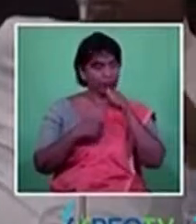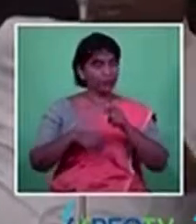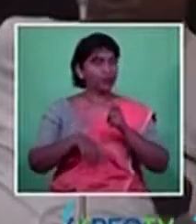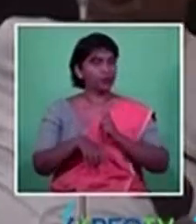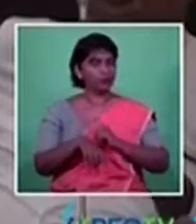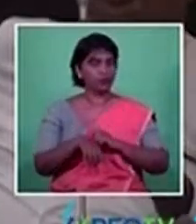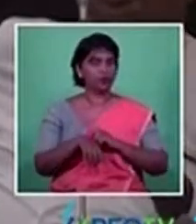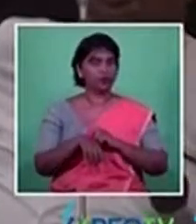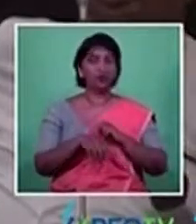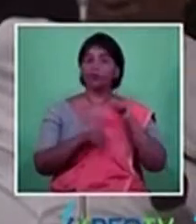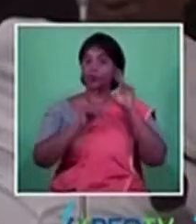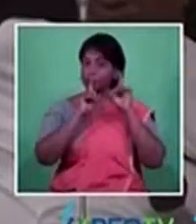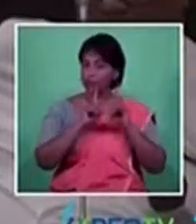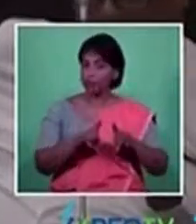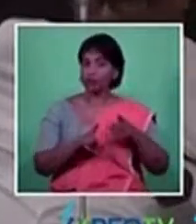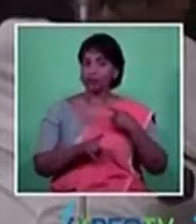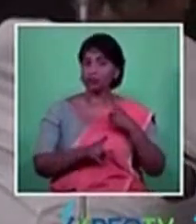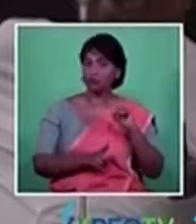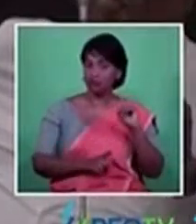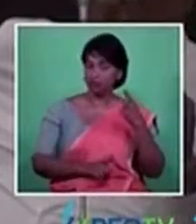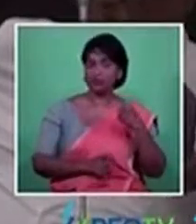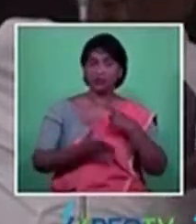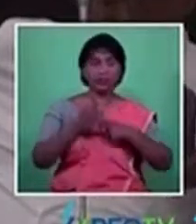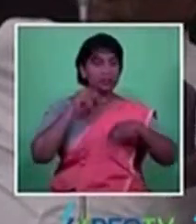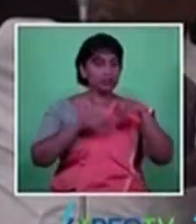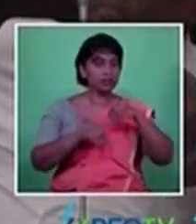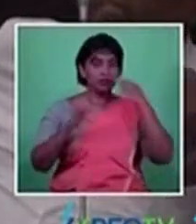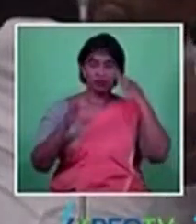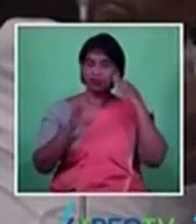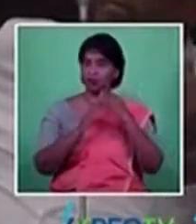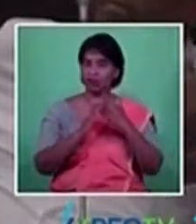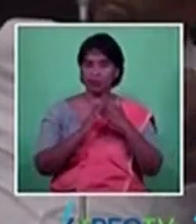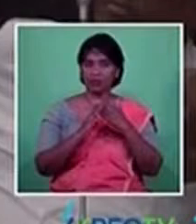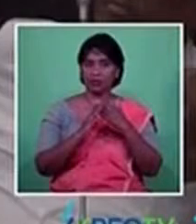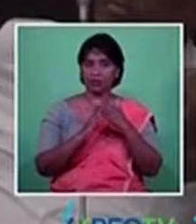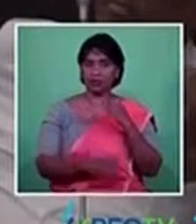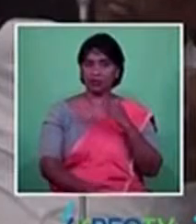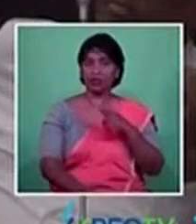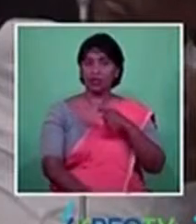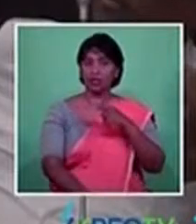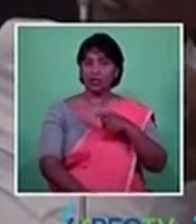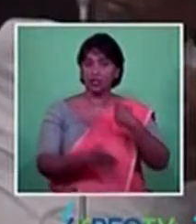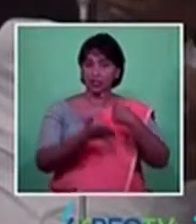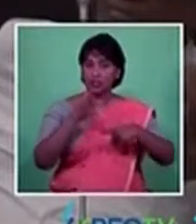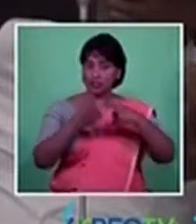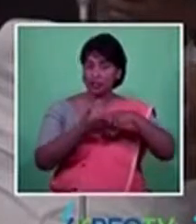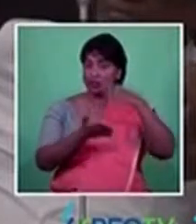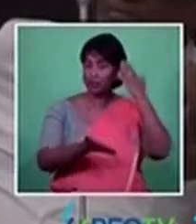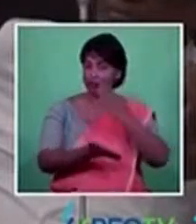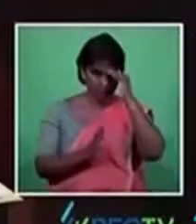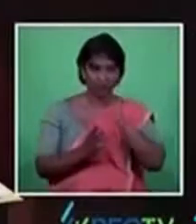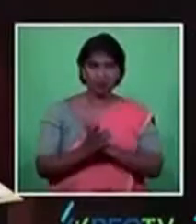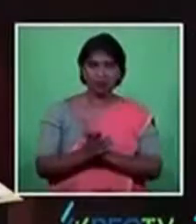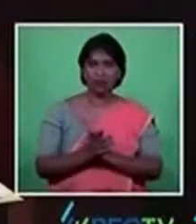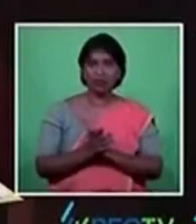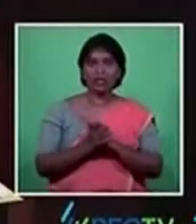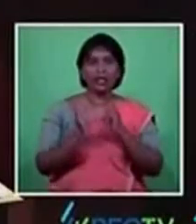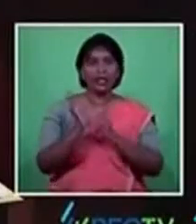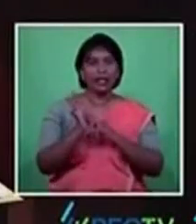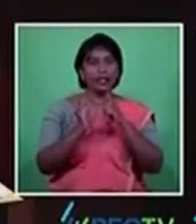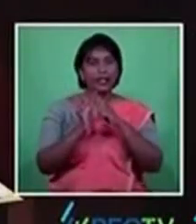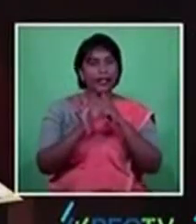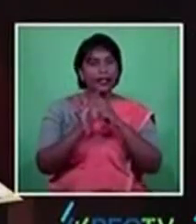අවස්ථාවක එවැනි නියෝගයක් මේ ඡන්දය ගැන මේ කියන ඡන්දේ නැවැත්වීම ගැන අරගෙන නැහැ. ඉන්න